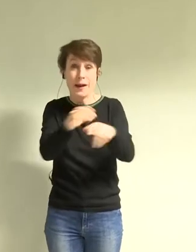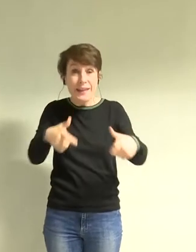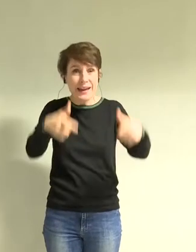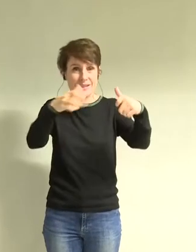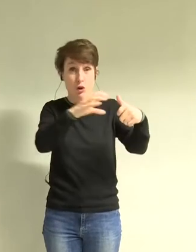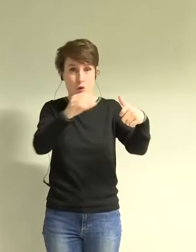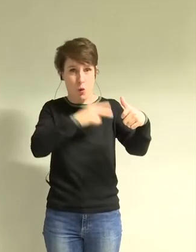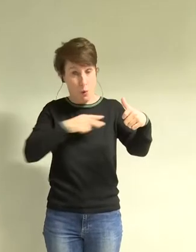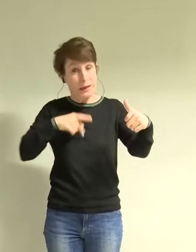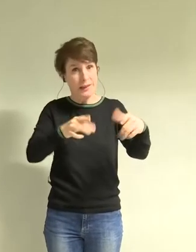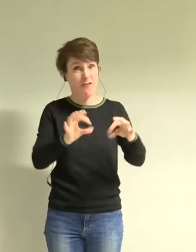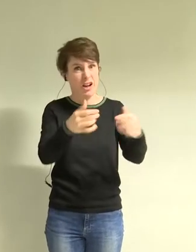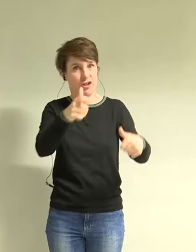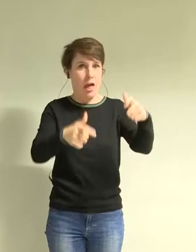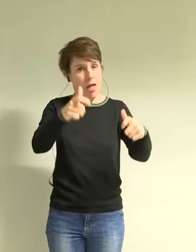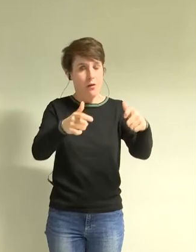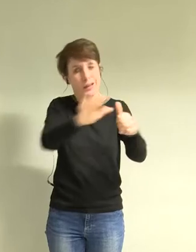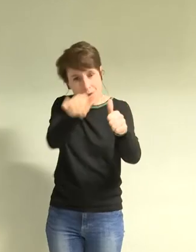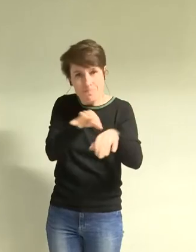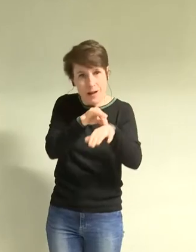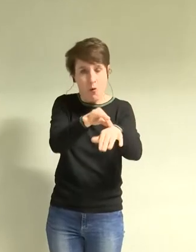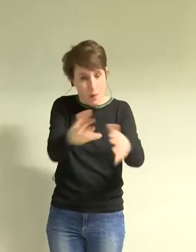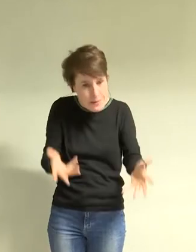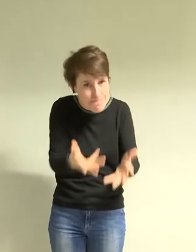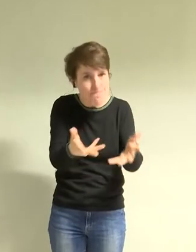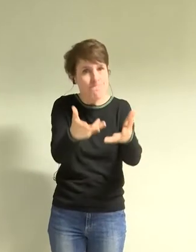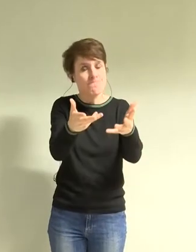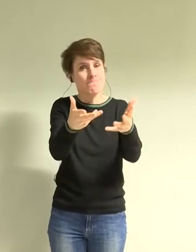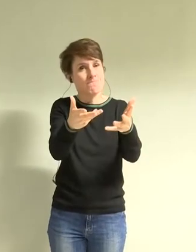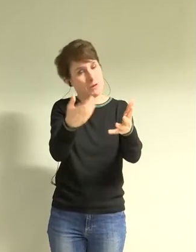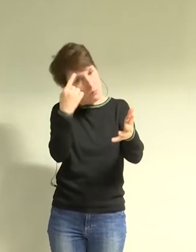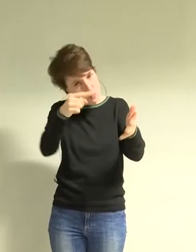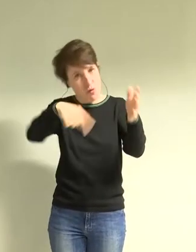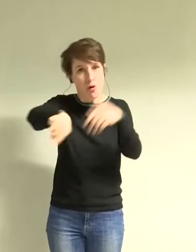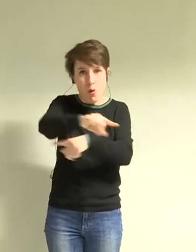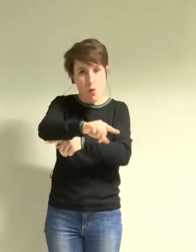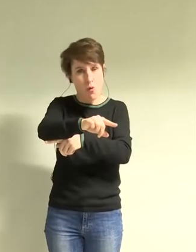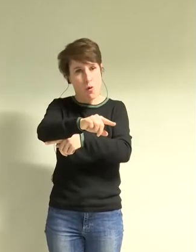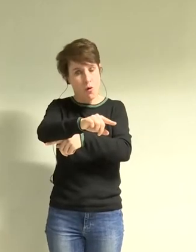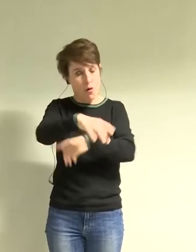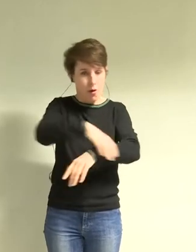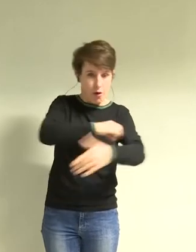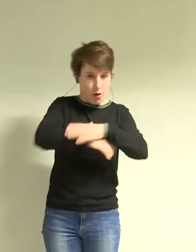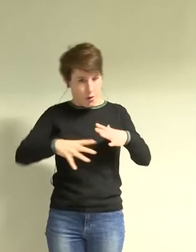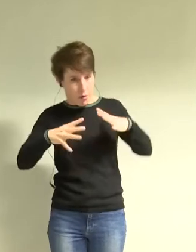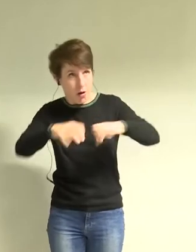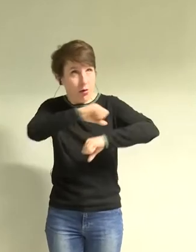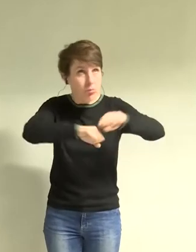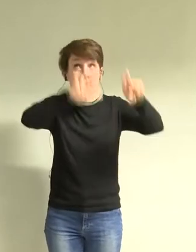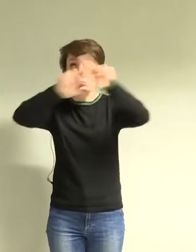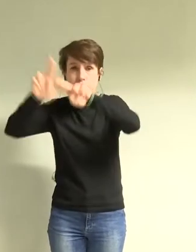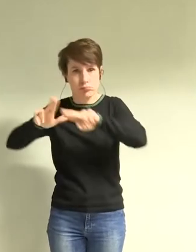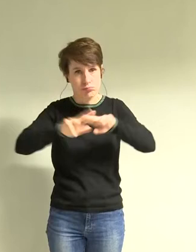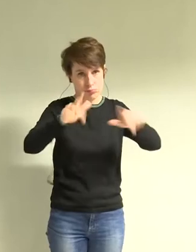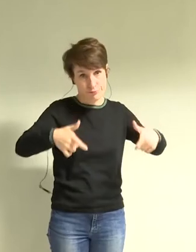fragilisée et donc le but de l'accompagnement et de les rendre à même de porter de futurs travaux de rénovation